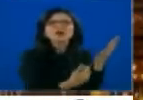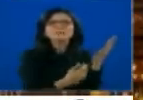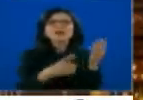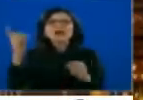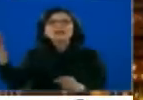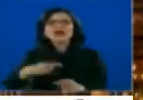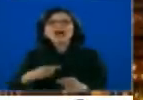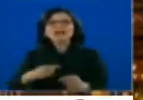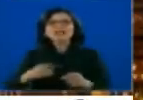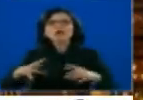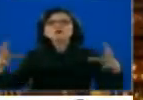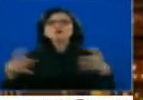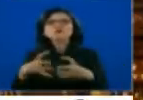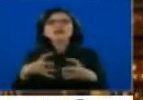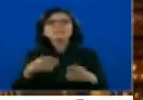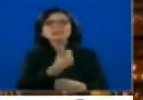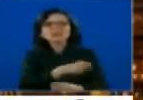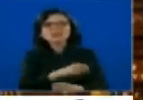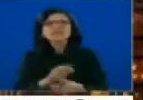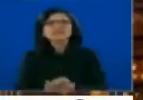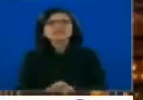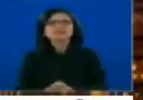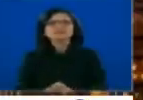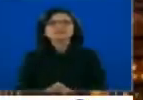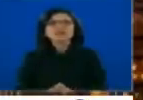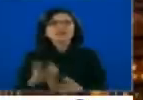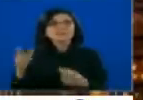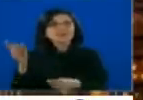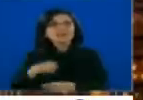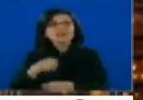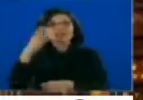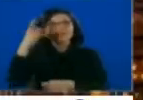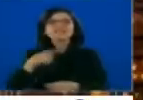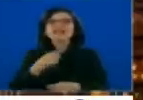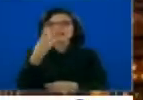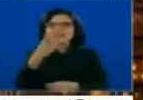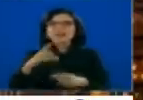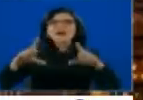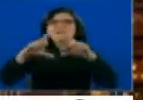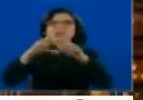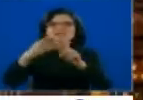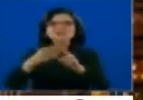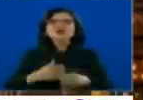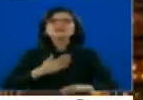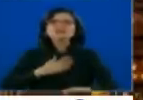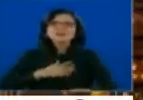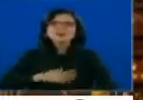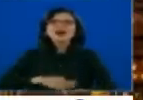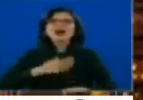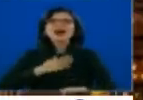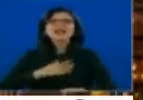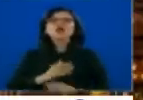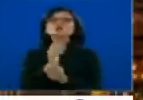kabinet tetapi yang kami ambil pentik dari Pak Anis adalah kesabarannya kesantunannya Pak Sandi juga